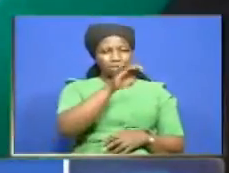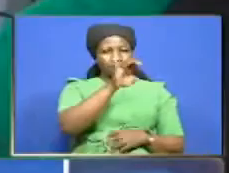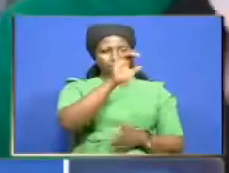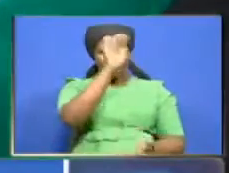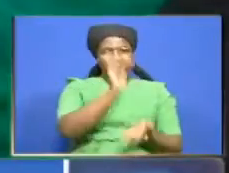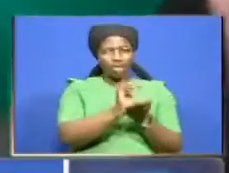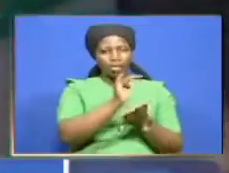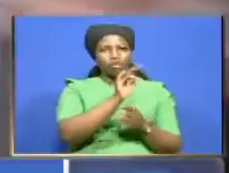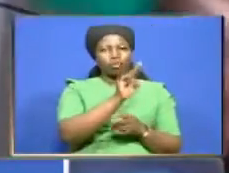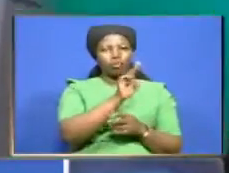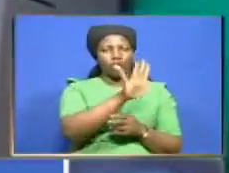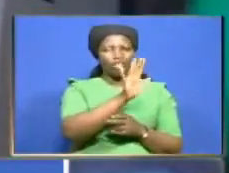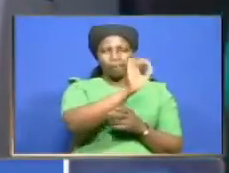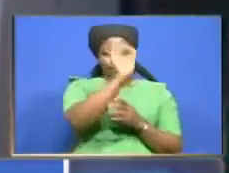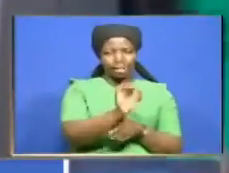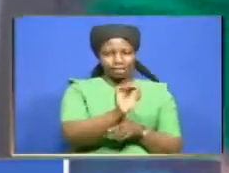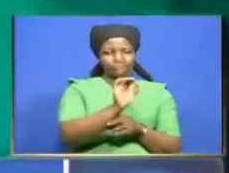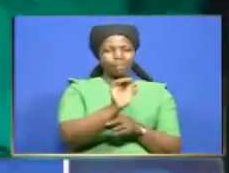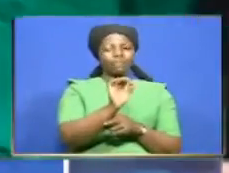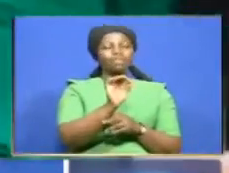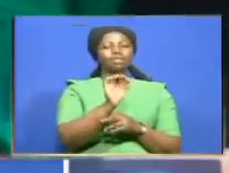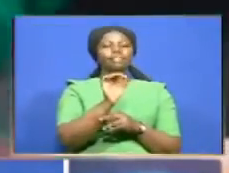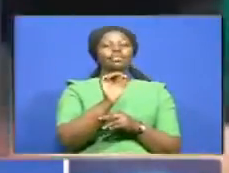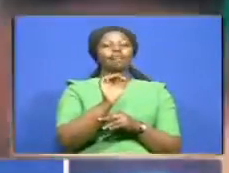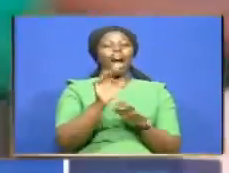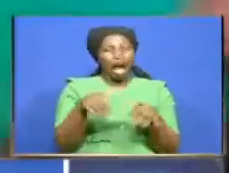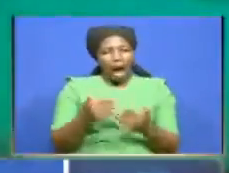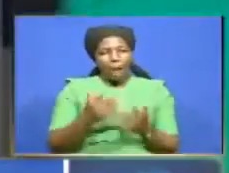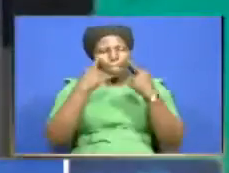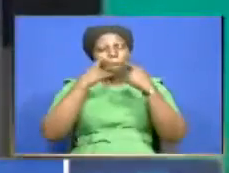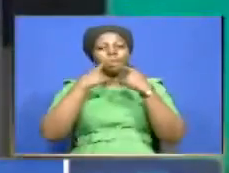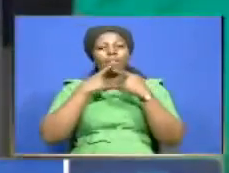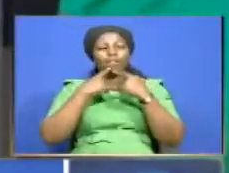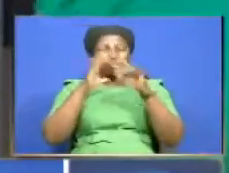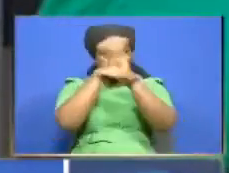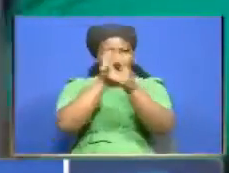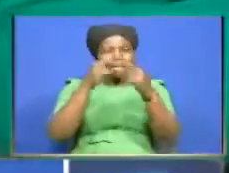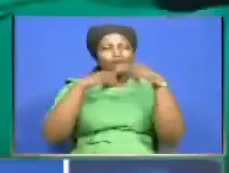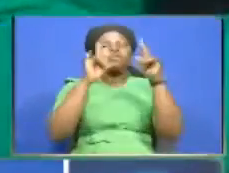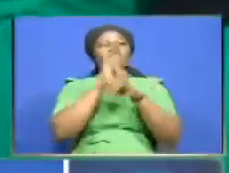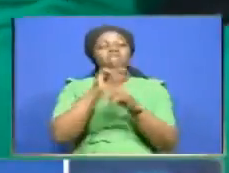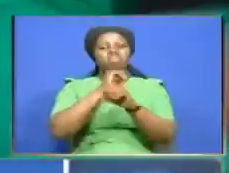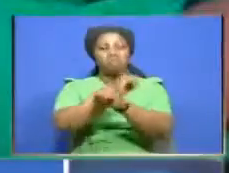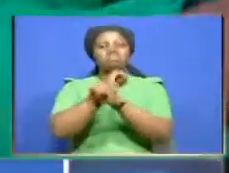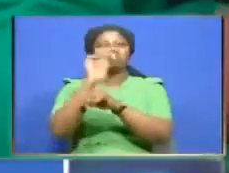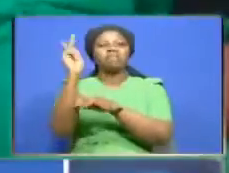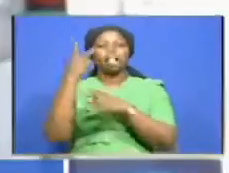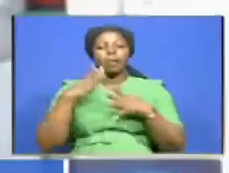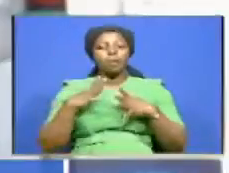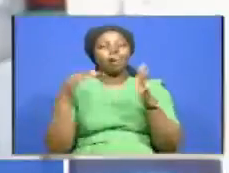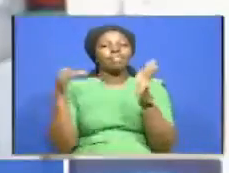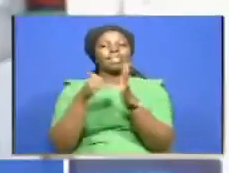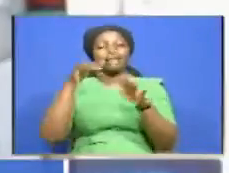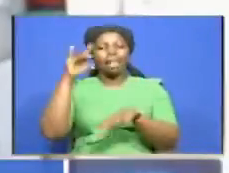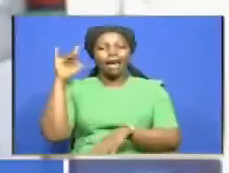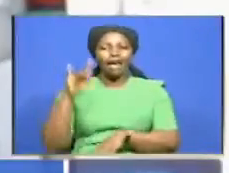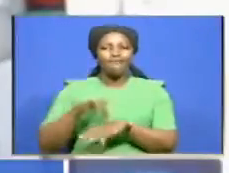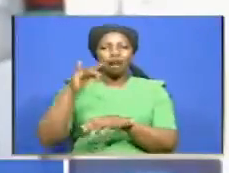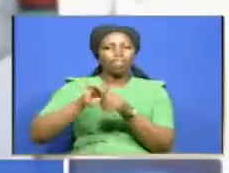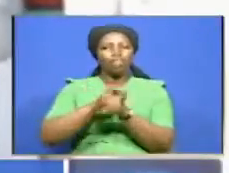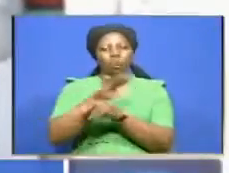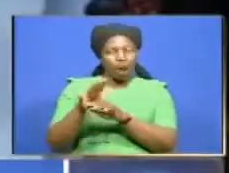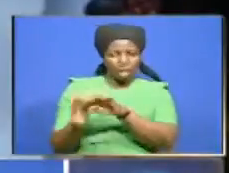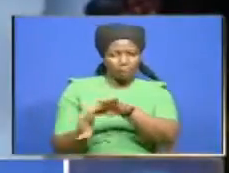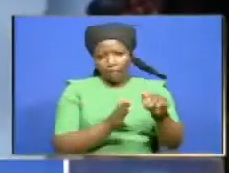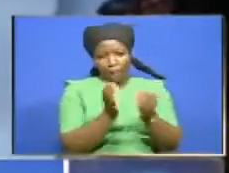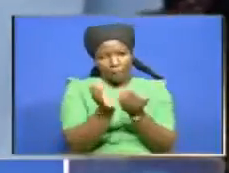5% kama alivyotangaza Rais Uhuru Kenyatta ili kuwakimu wa Kenya dhidi ya athari za janga la COVID-19. Na baadhi ya